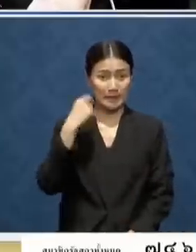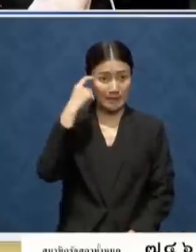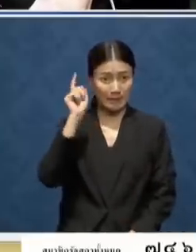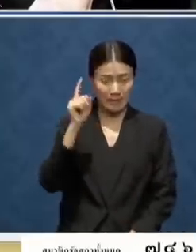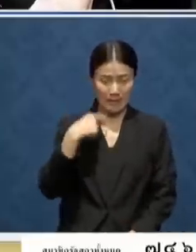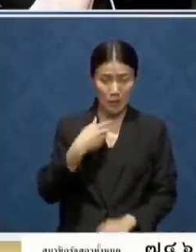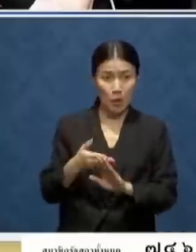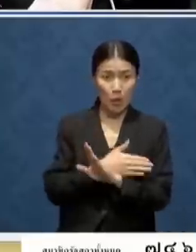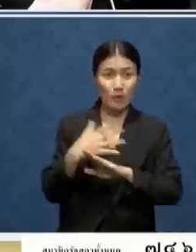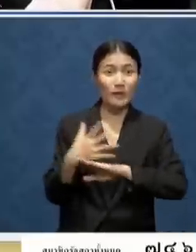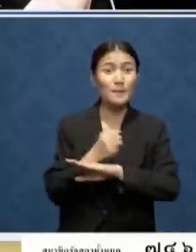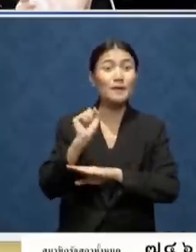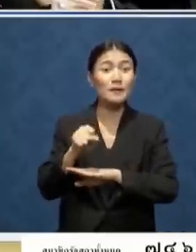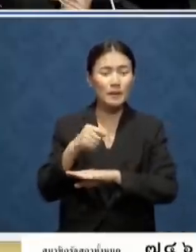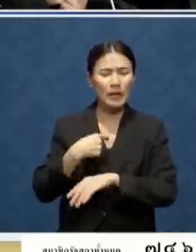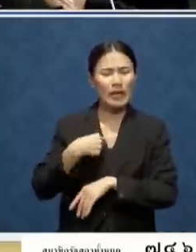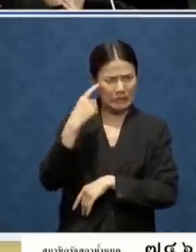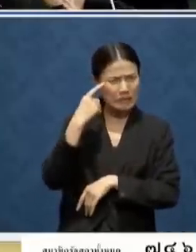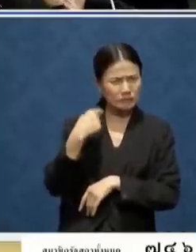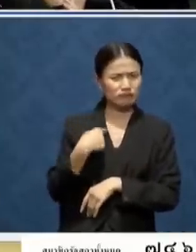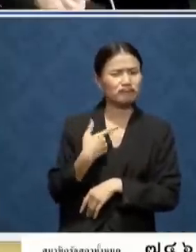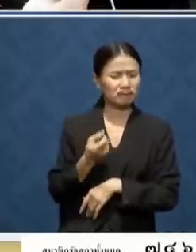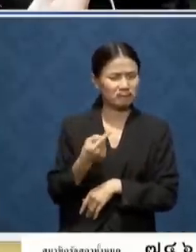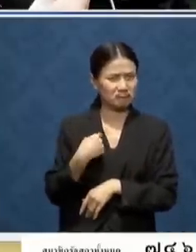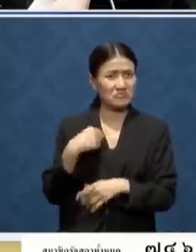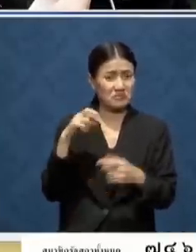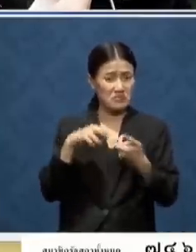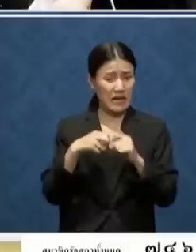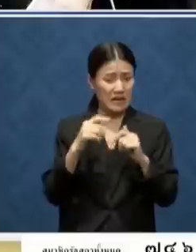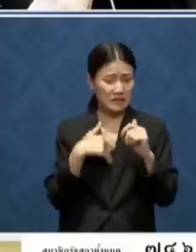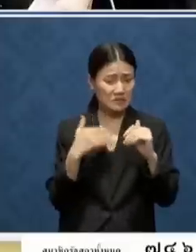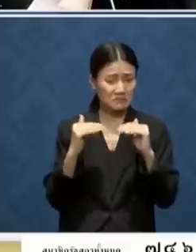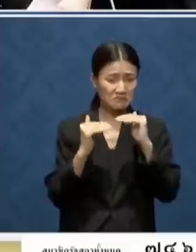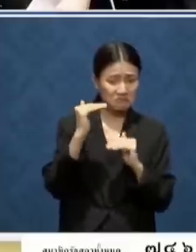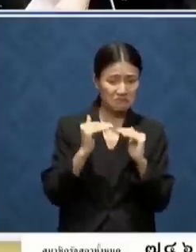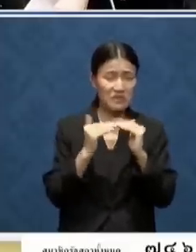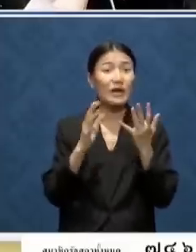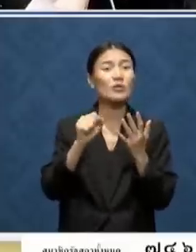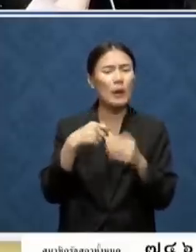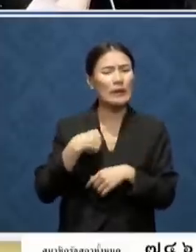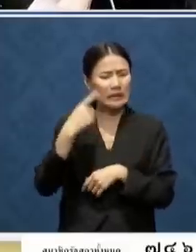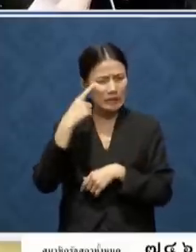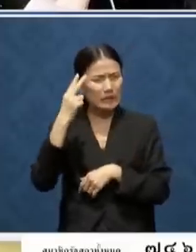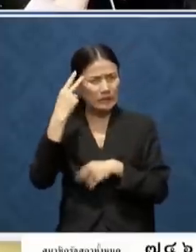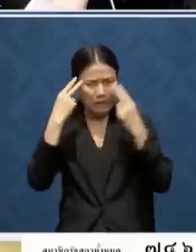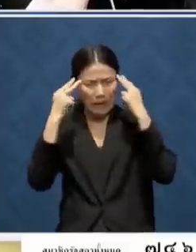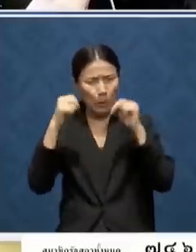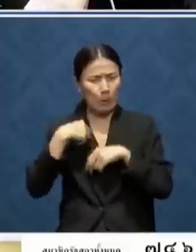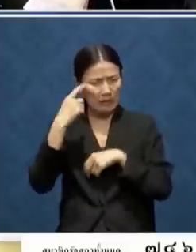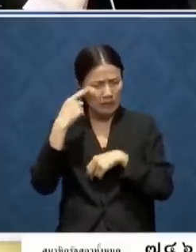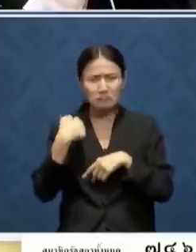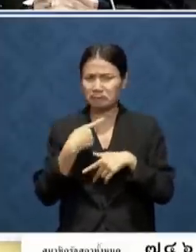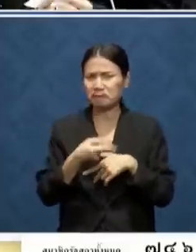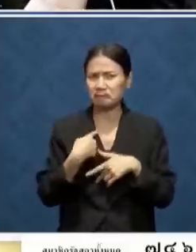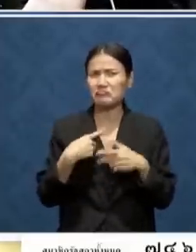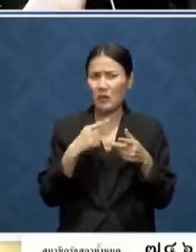แสดงความเห็นเกี่ยวกับเรื่องนี้ซึ่งดิฉันยังคงประทับใจมาจนถึงทุกวันนี้นะคะว่าท่านเห็นว่าความเหลื่อมล้ำเนี่ยเป็นเรื่องที่สำคัญ